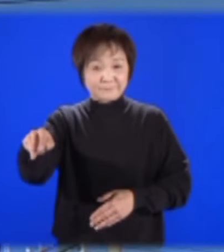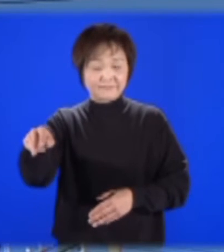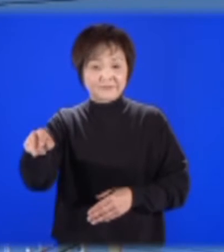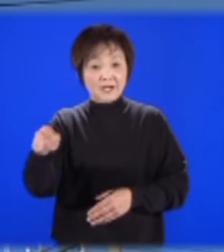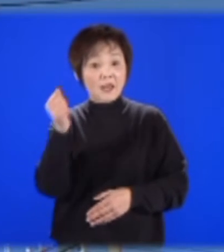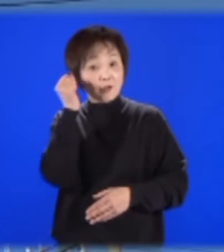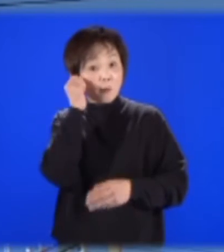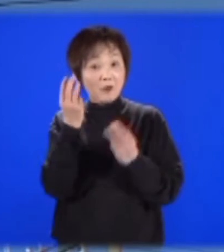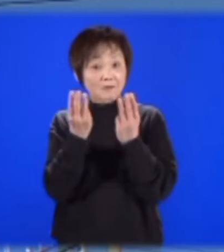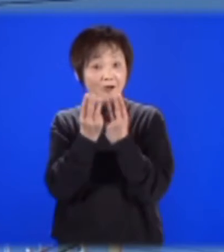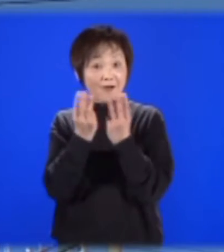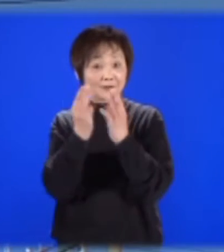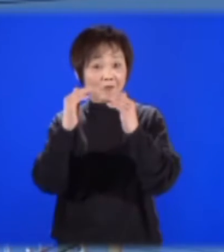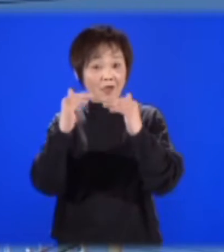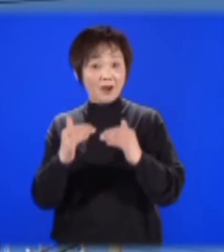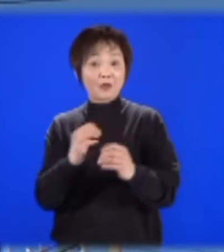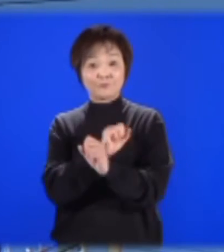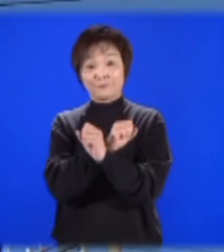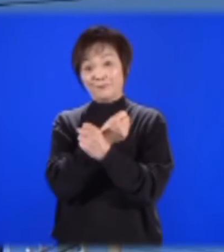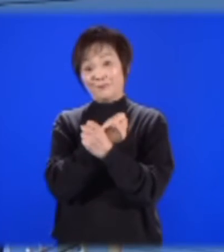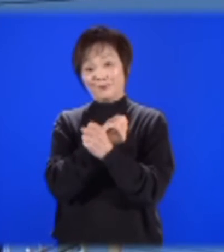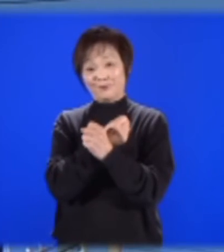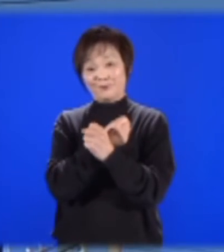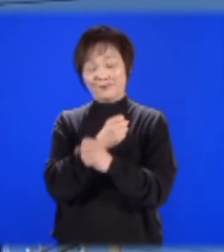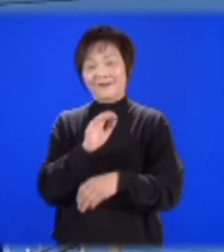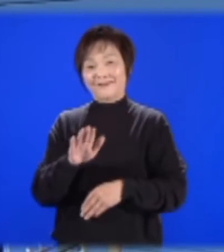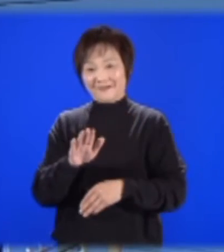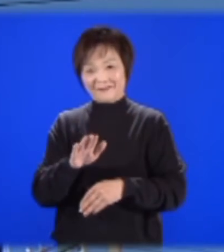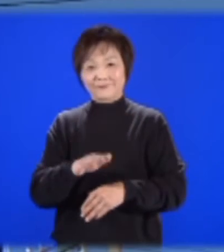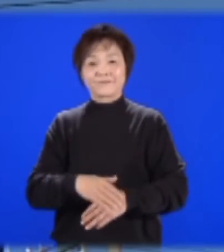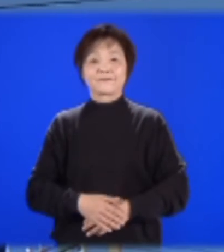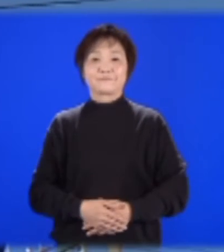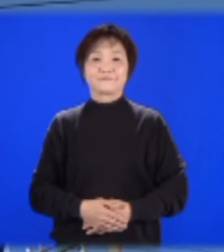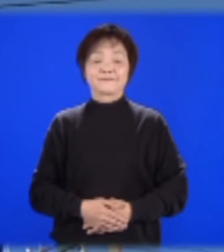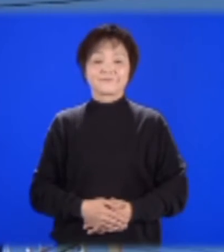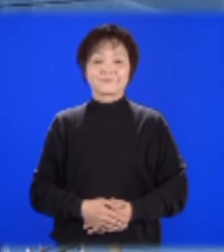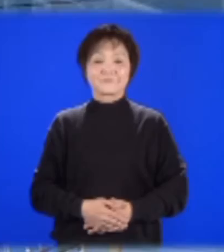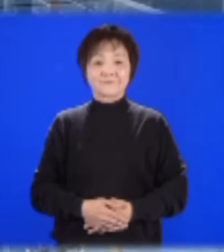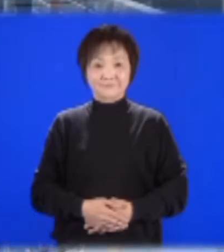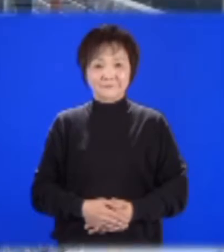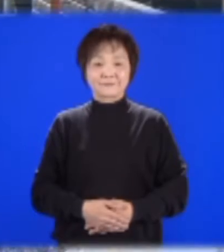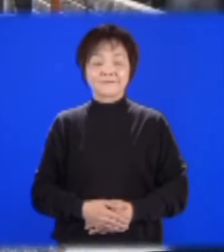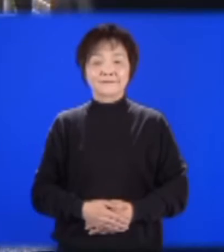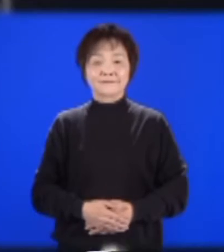数を減らしていくというのが、まあ、江戸時代の人たちの旅だったんです。